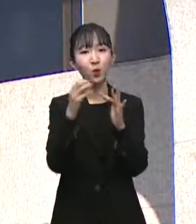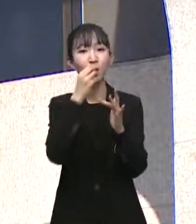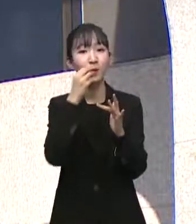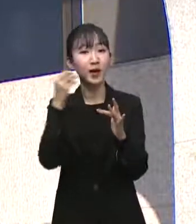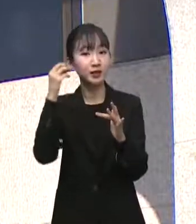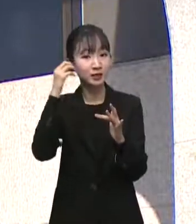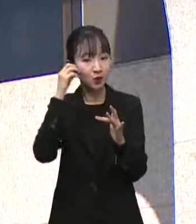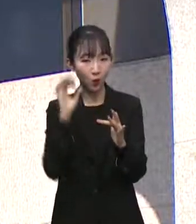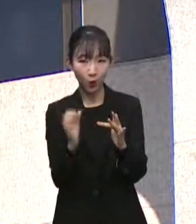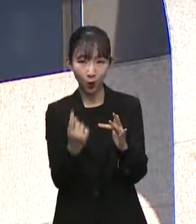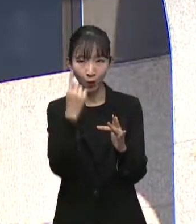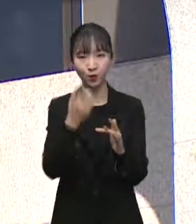소통 할 계획입니다